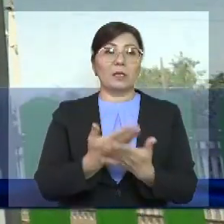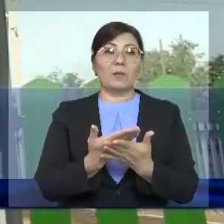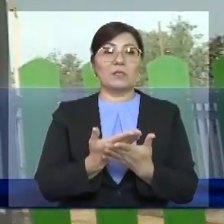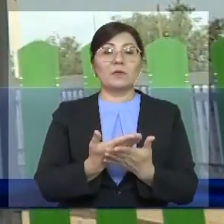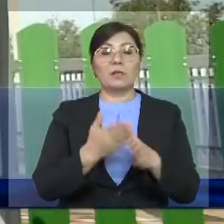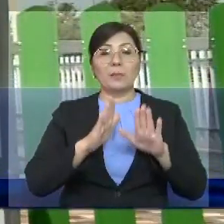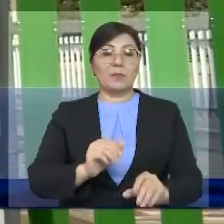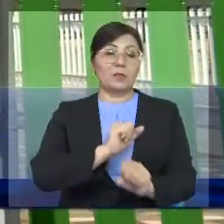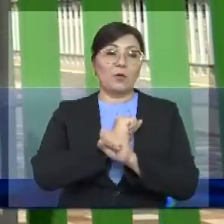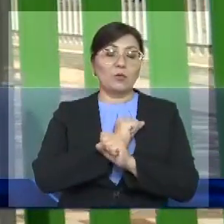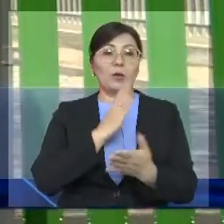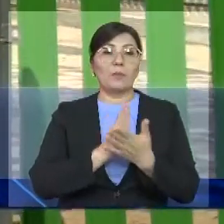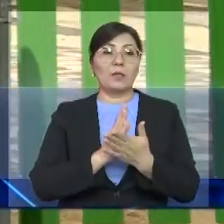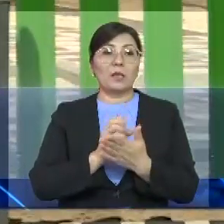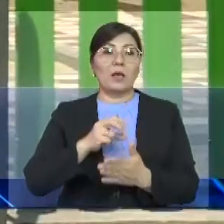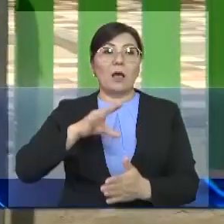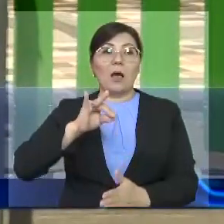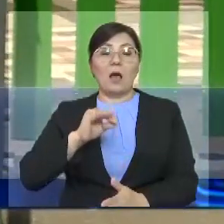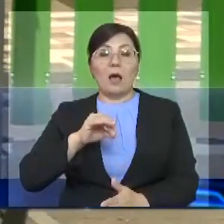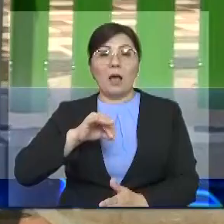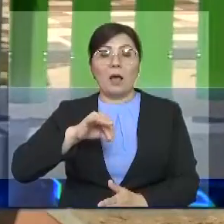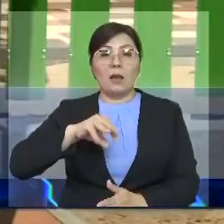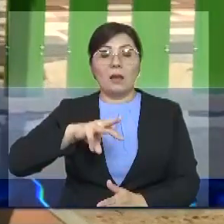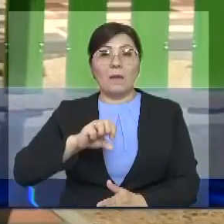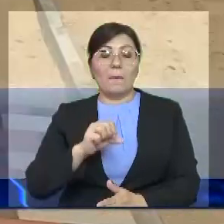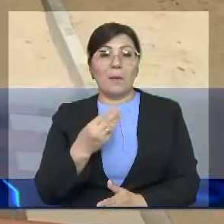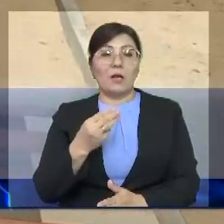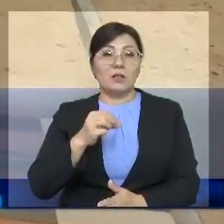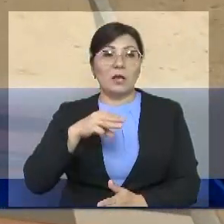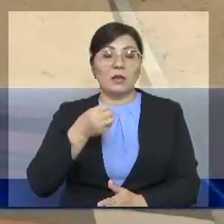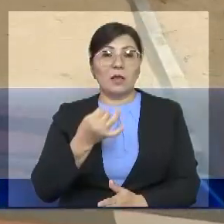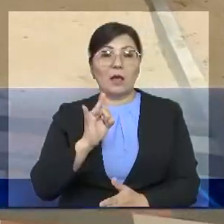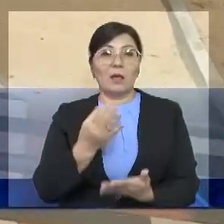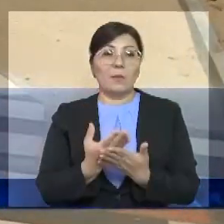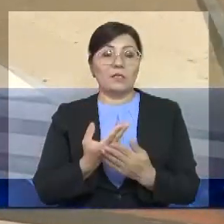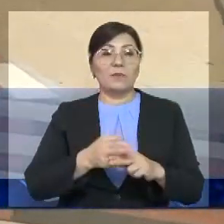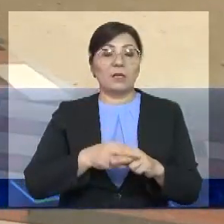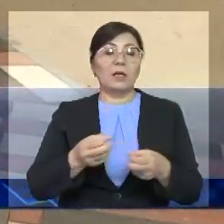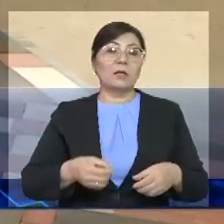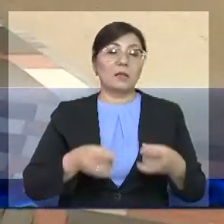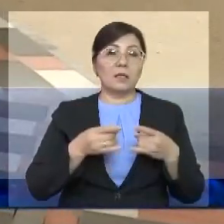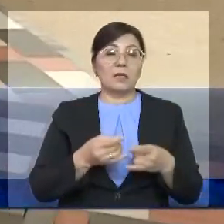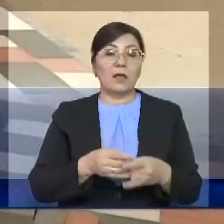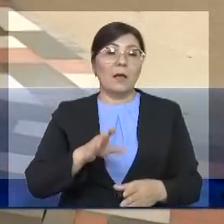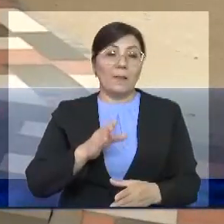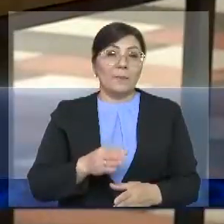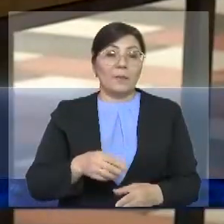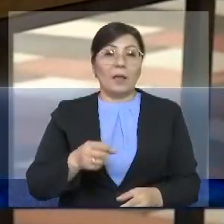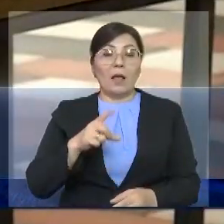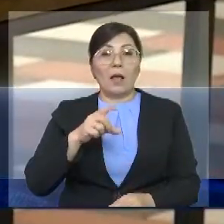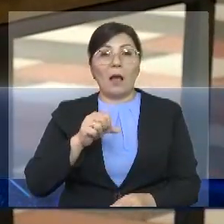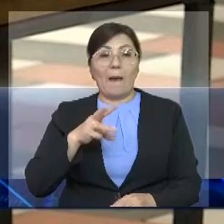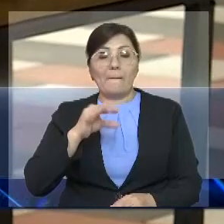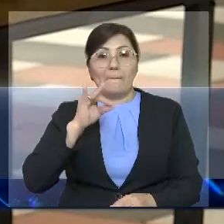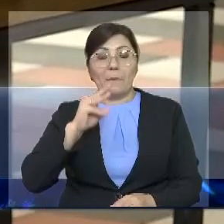места отдыха уже есть – Алима Ашитай. По словам самого Хамита Утиула, когда он родился, родная мать по состоянию здоровья не